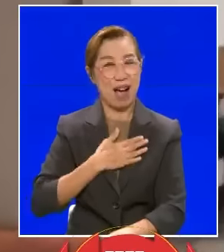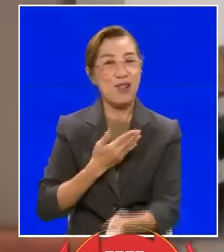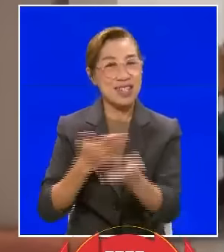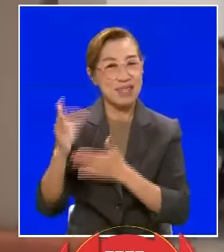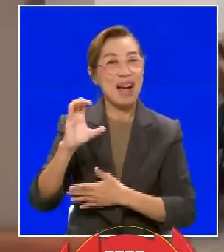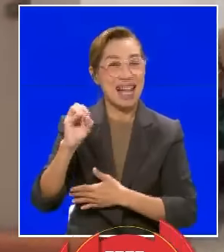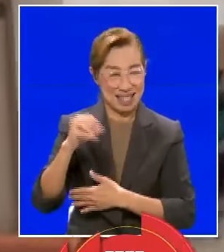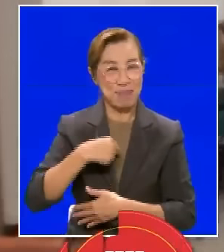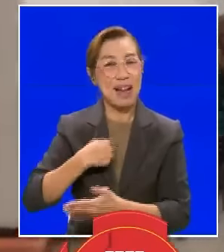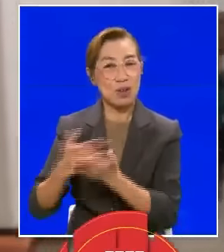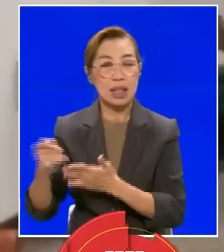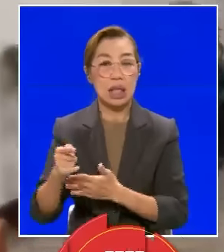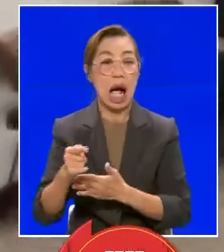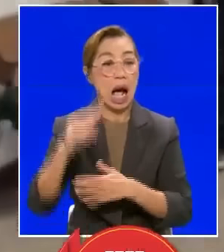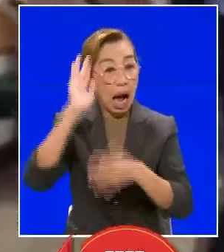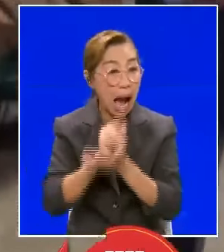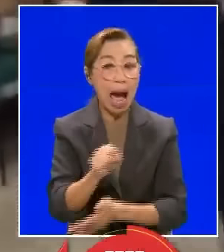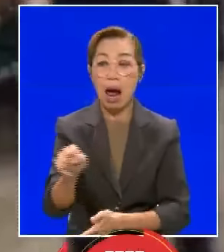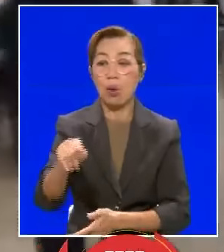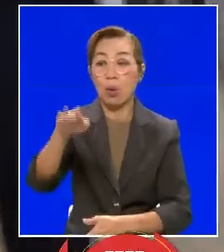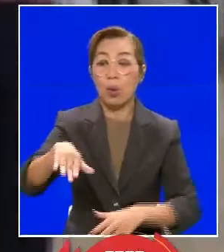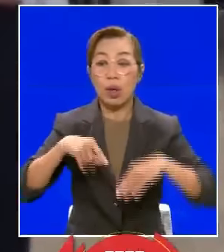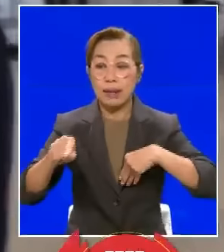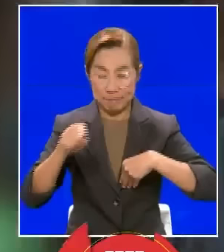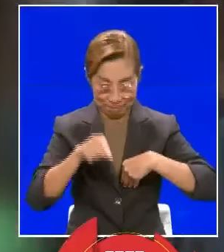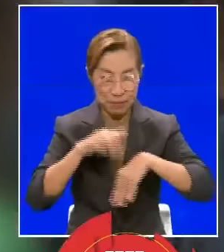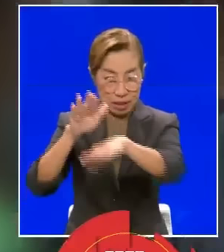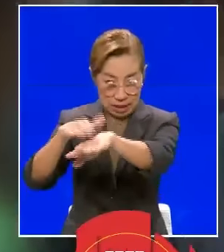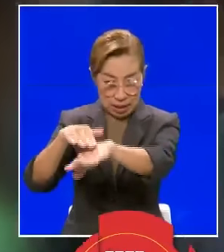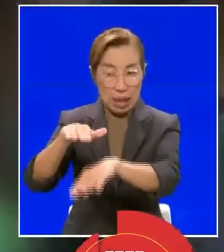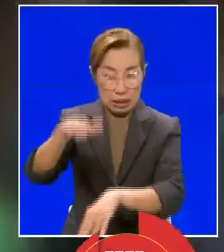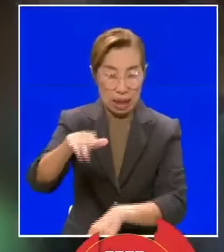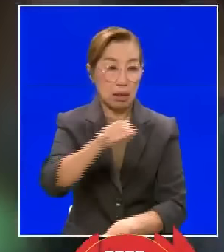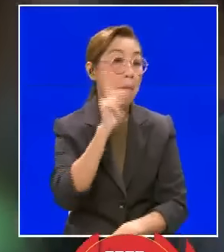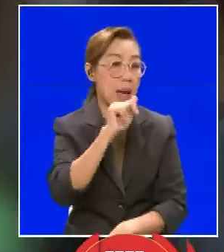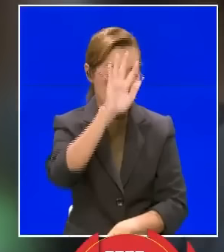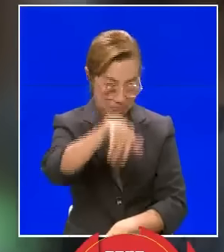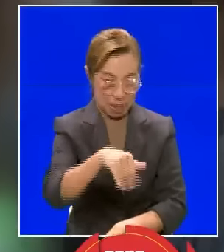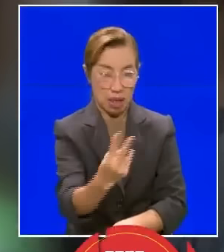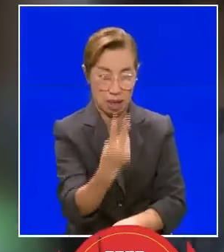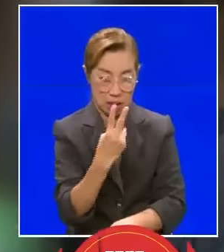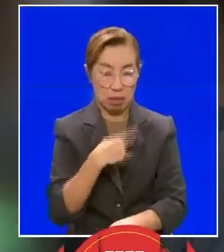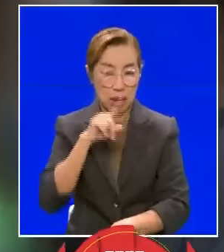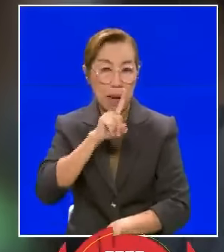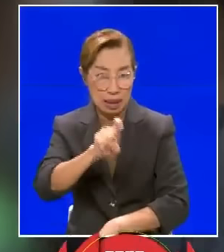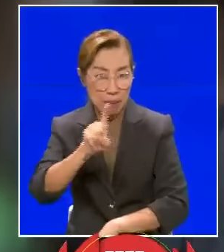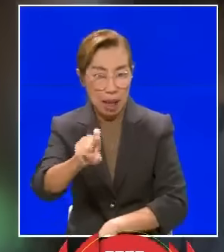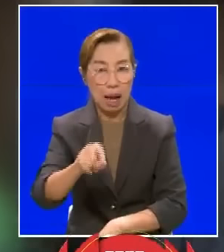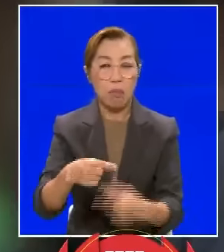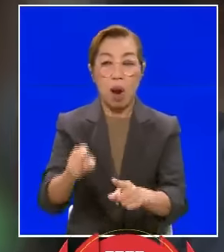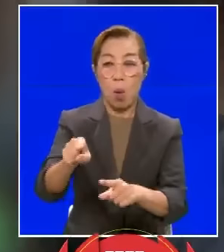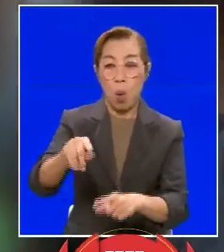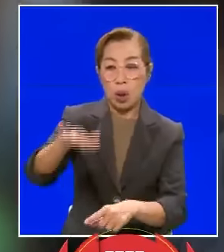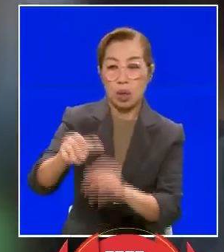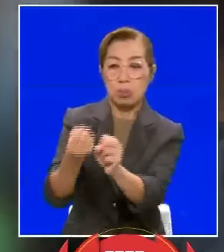ชิญทั้งคุณแม่คุณลูกเลยมาสอบปากคำแล้วก็ต้องมีสหวิชาชีพด้วยนะครับเพราะว่าผู้ต้องสงสัยเนี่ยอายุแค่14เ